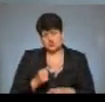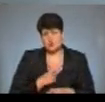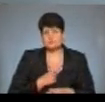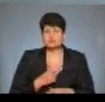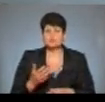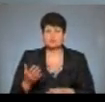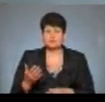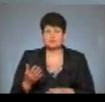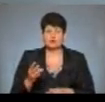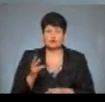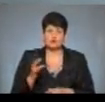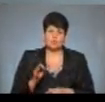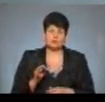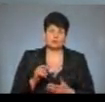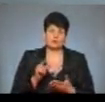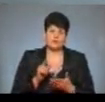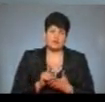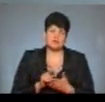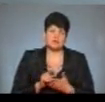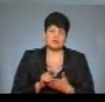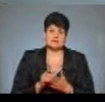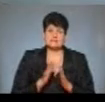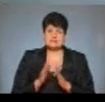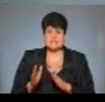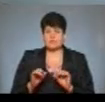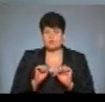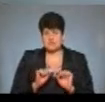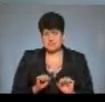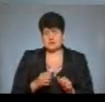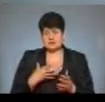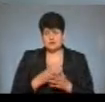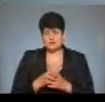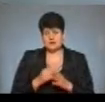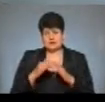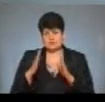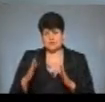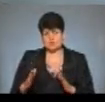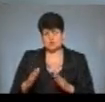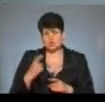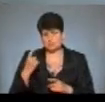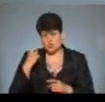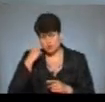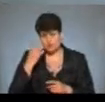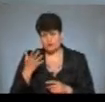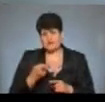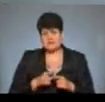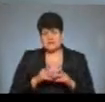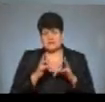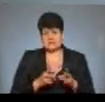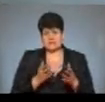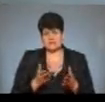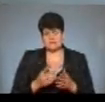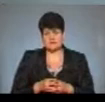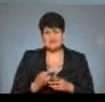жалко. Ну, повинні десь все ж таки якусь систему захисту своєї тепличного господарства думати від таких стихій. Хоча